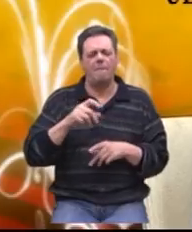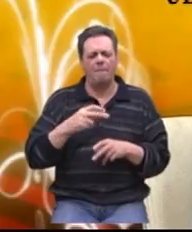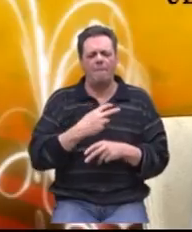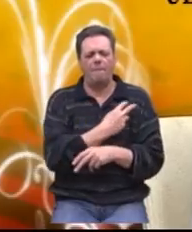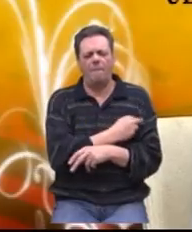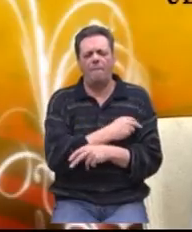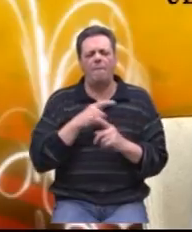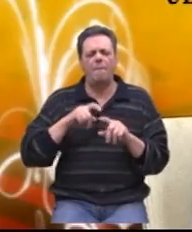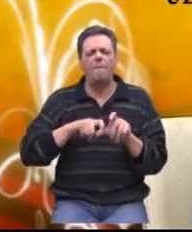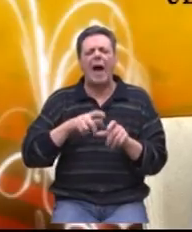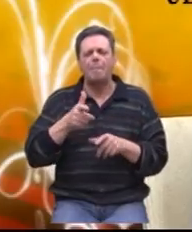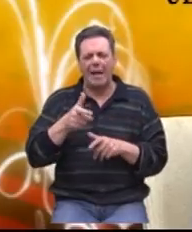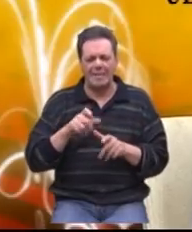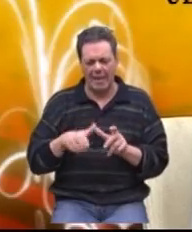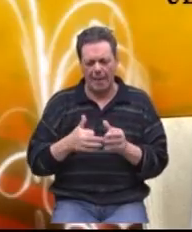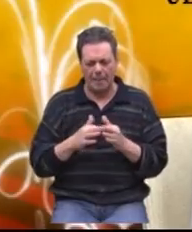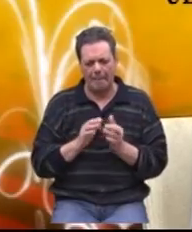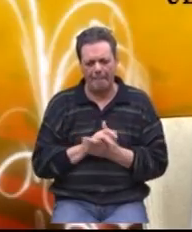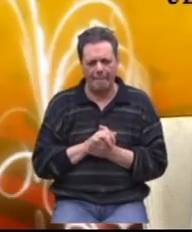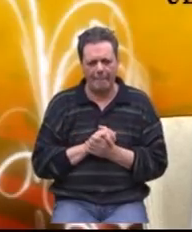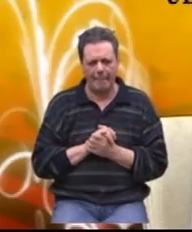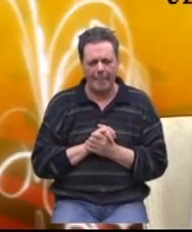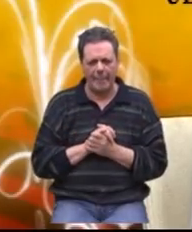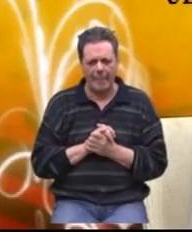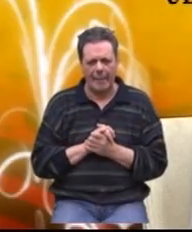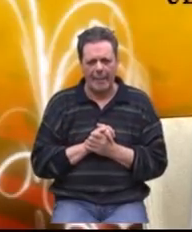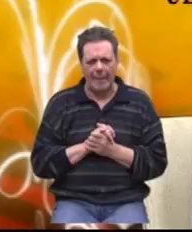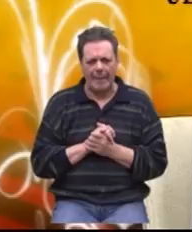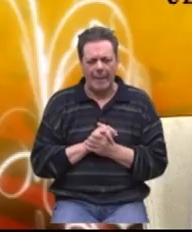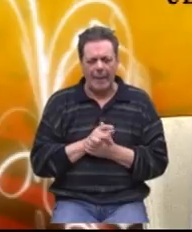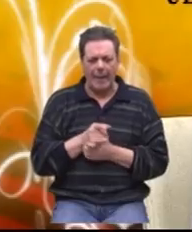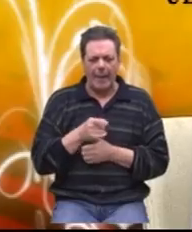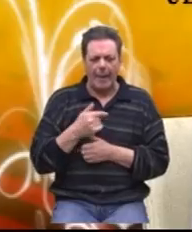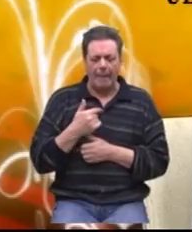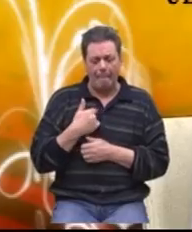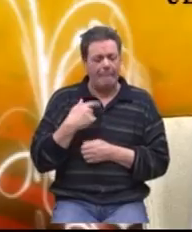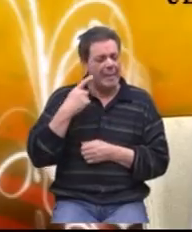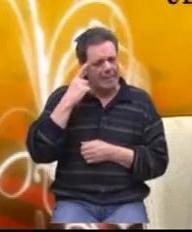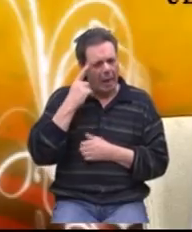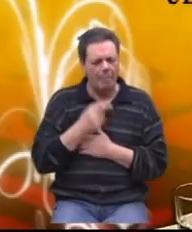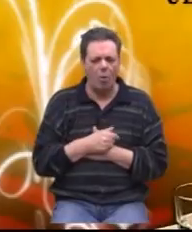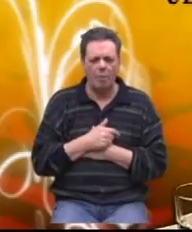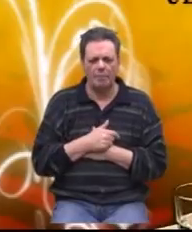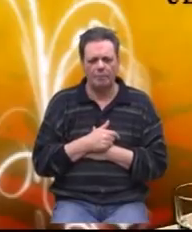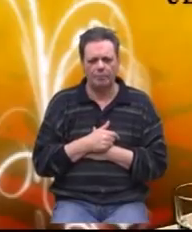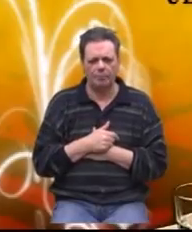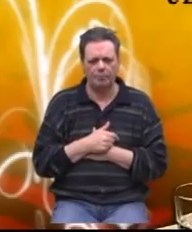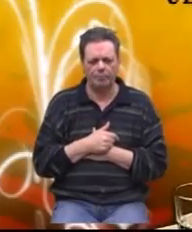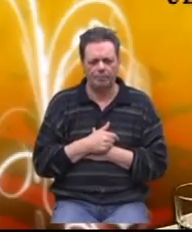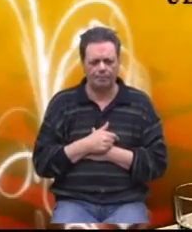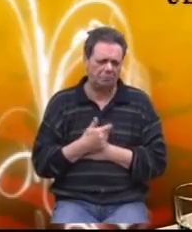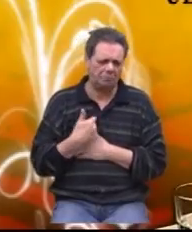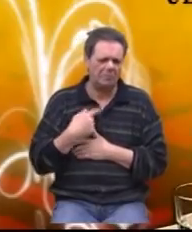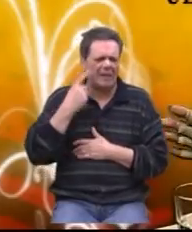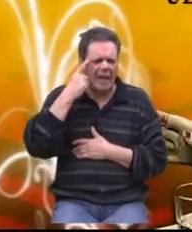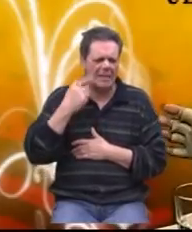odmah na početku pored placa, je li? Tako je, tako je. Odmah na križanju. Mi znademo, ja bar znam iz svoje povijesti